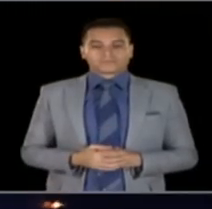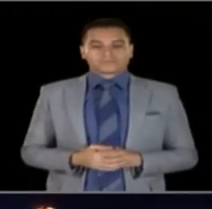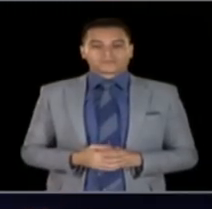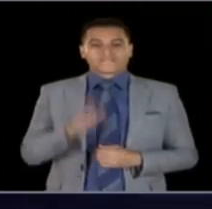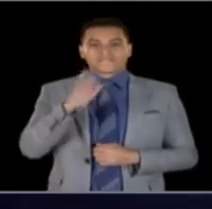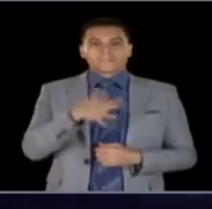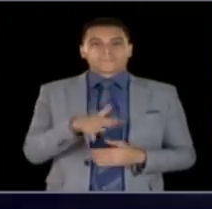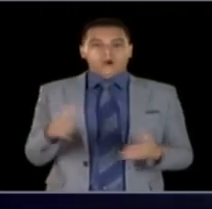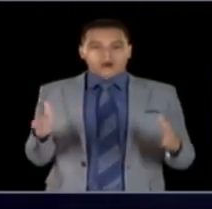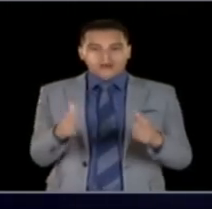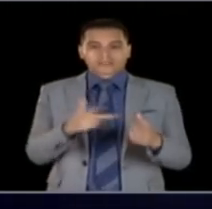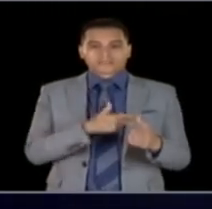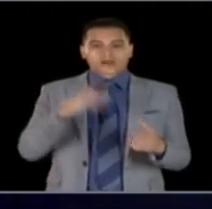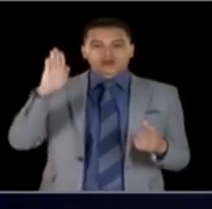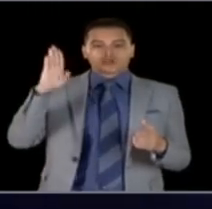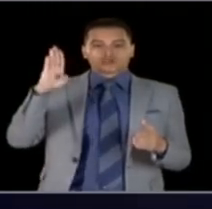تقع بحيرة